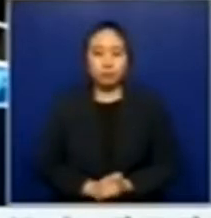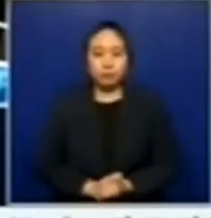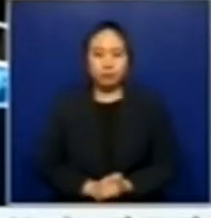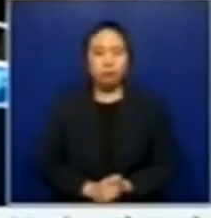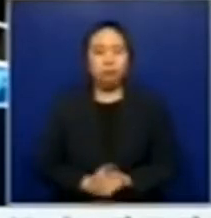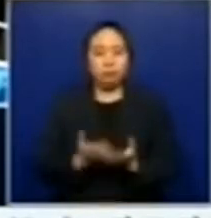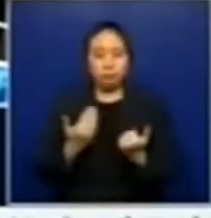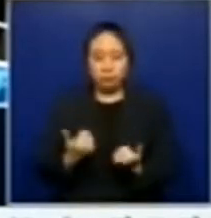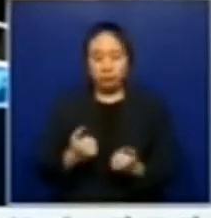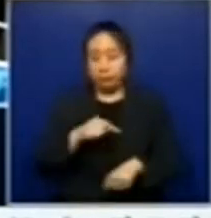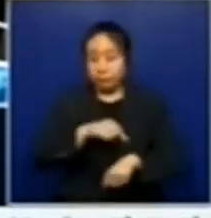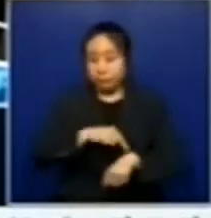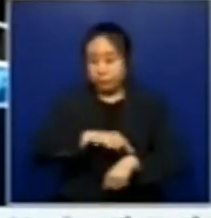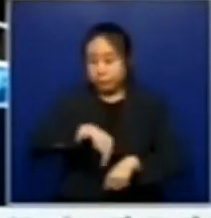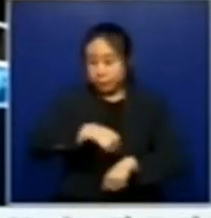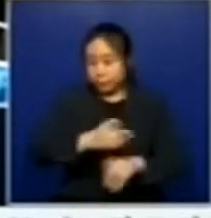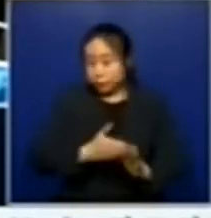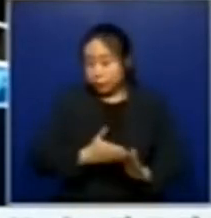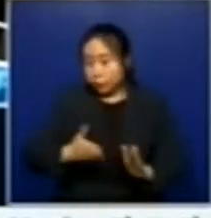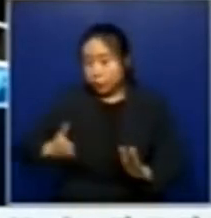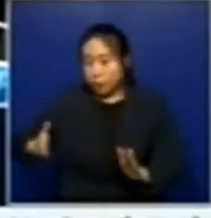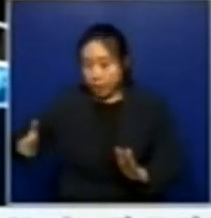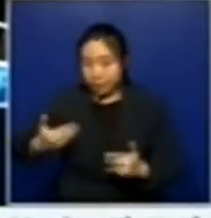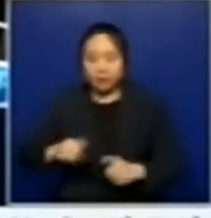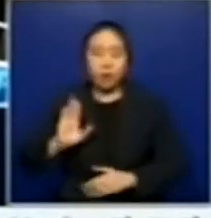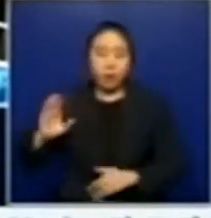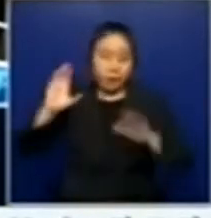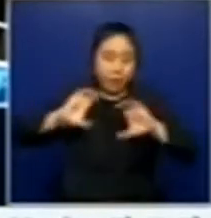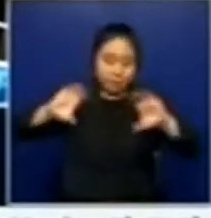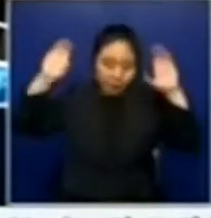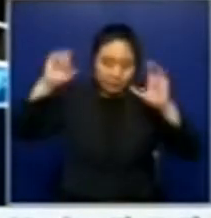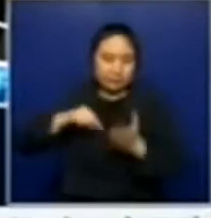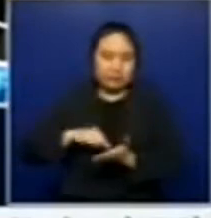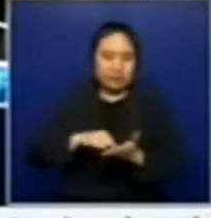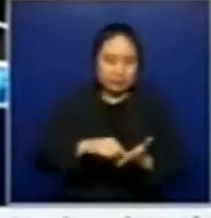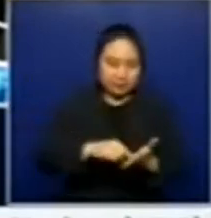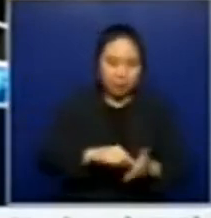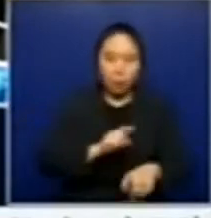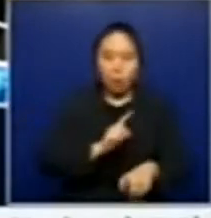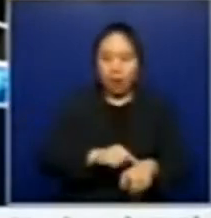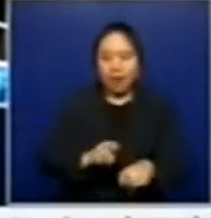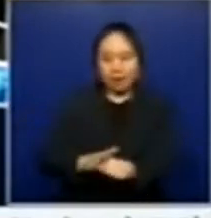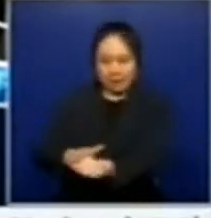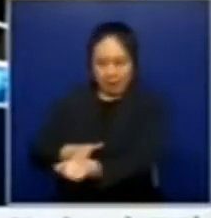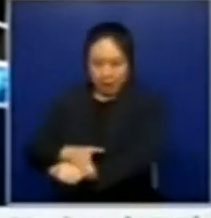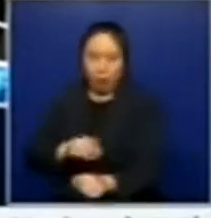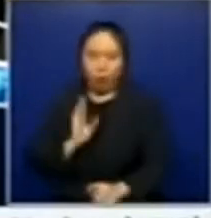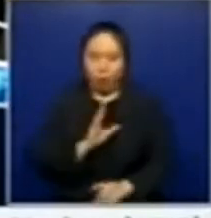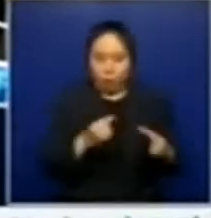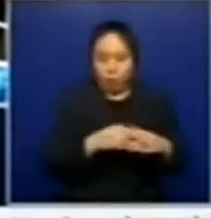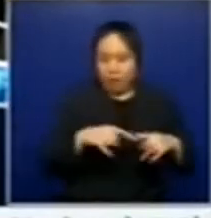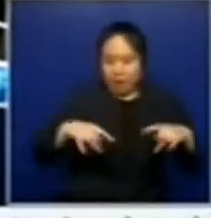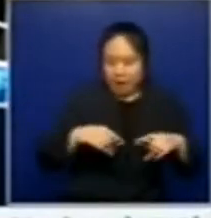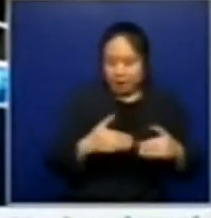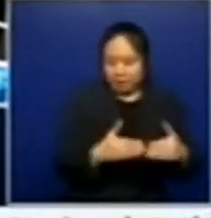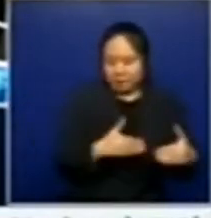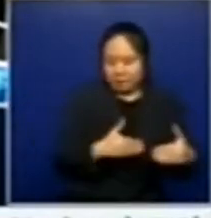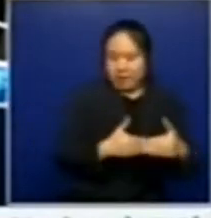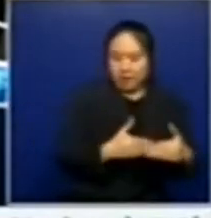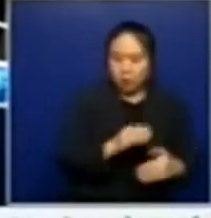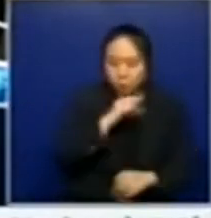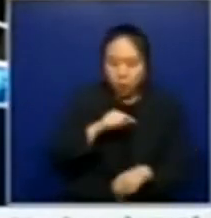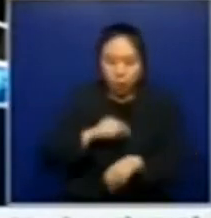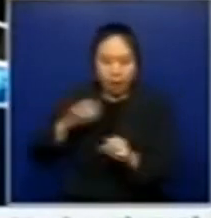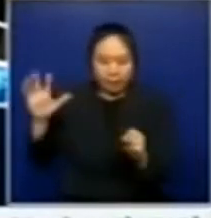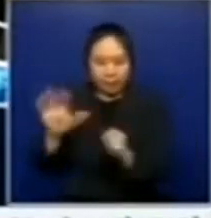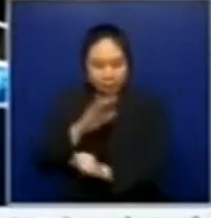ส่วนในเรื่องของระยะเวลาแน่นอนครับว่าของฝ่ายรัฐบาลที่ยื่นเข้ามานั้นนานกว่าของฝ่ายค้านเยอะมากครับผมคิดว่าถ้าใช้เวลาเต็ม